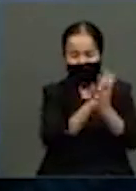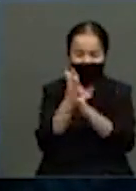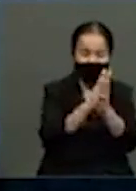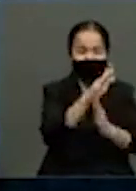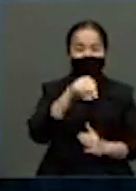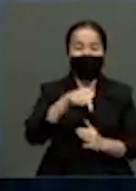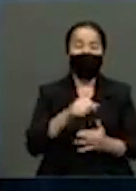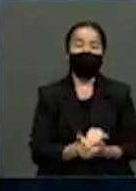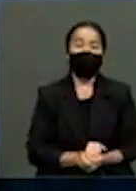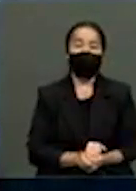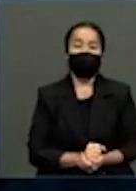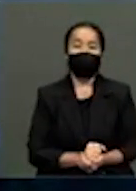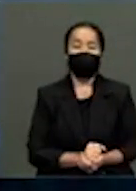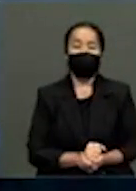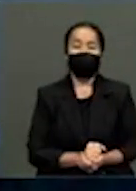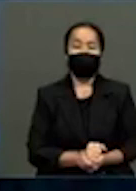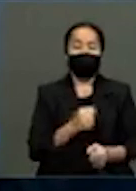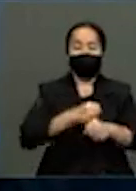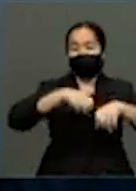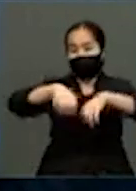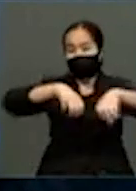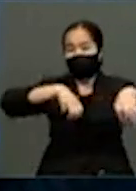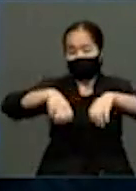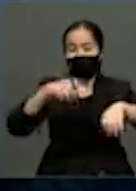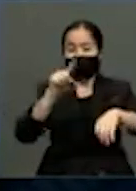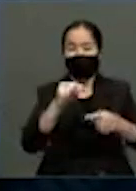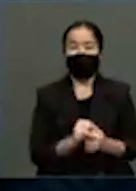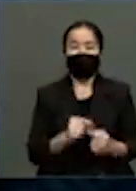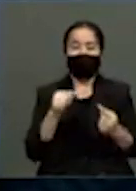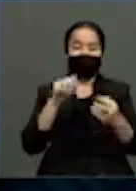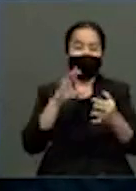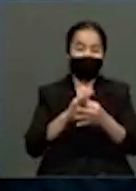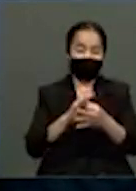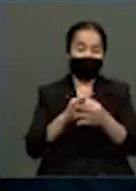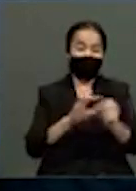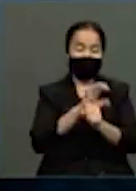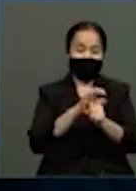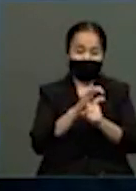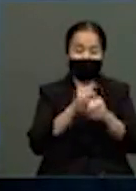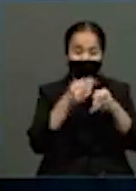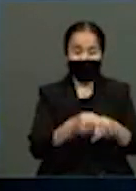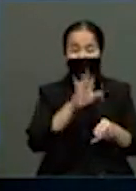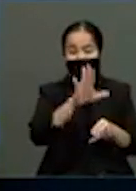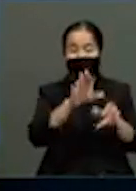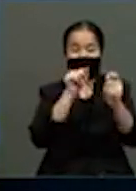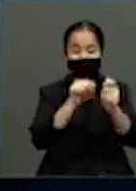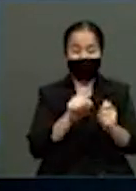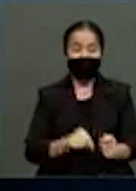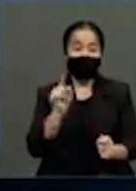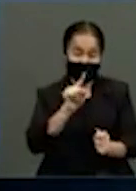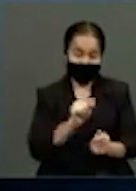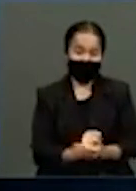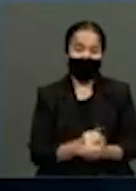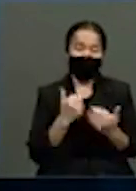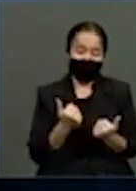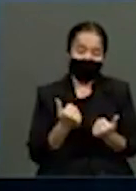าการขับเคลื่อนสถานการณ์นะครับบริหารสถานการณ์โควิดของผ่านกลุ่มเขตวันนี้พูดกันพอส